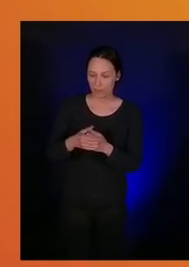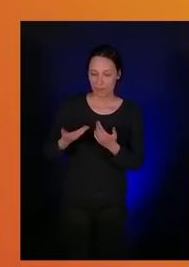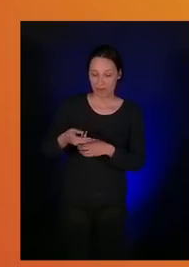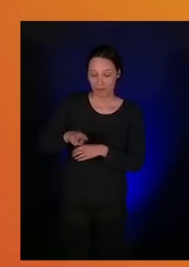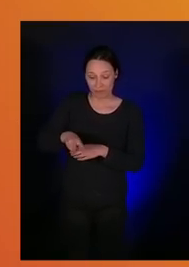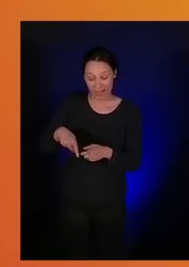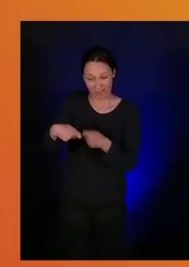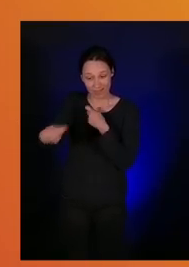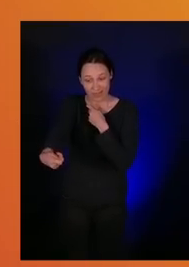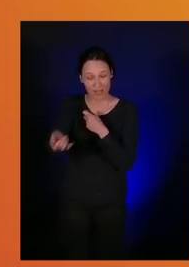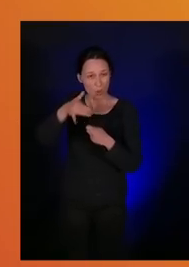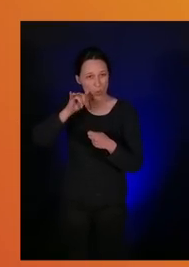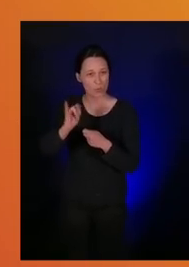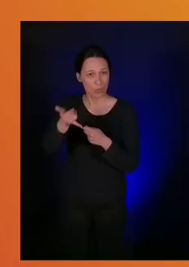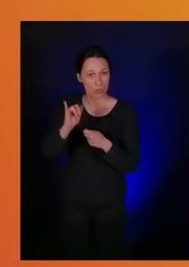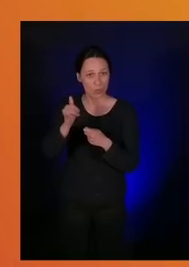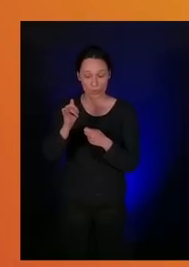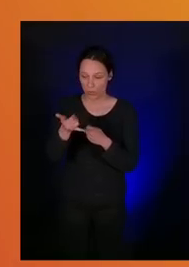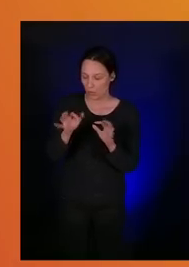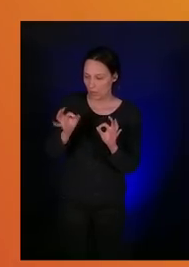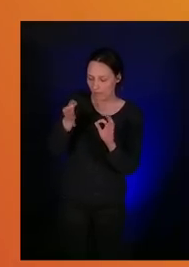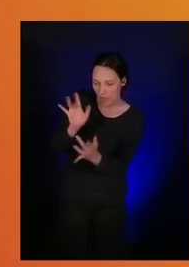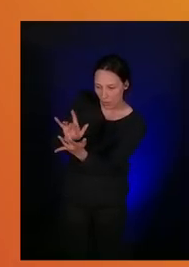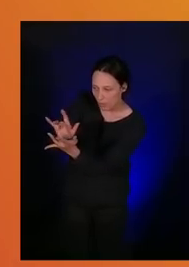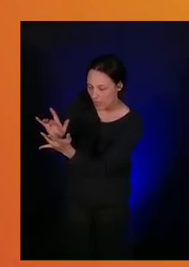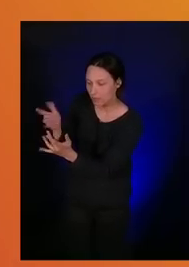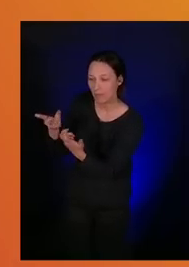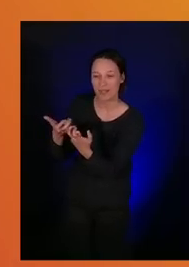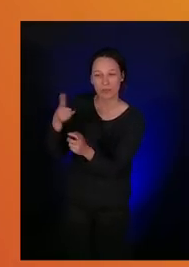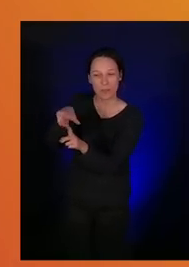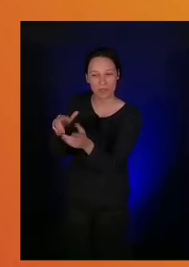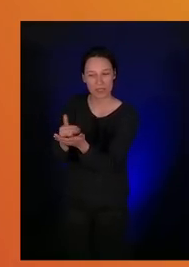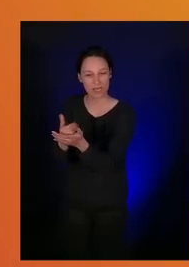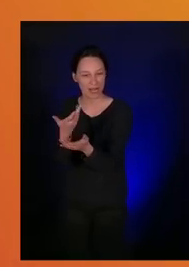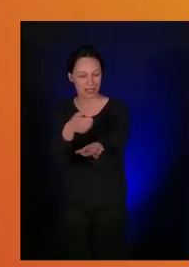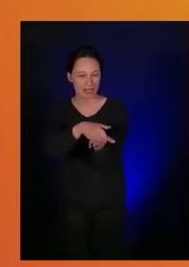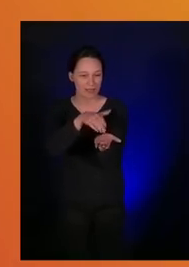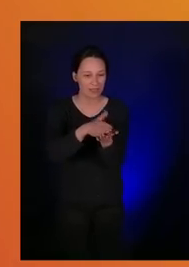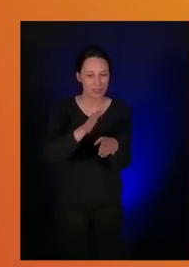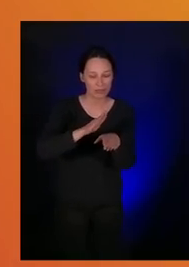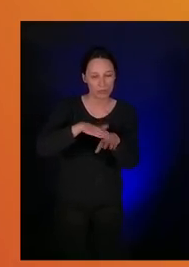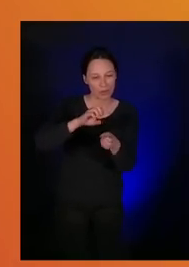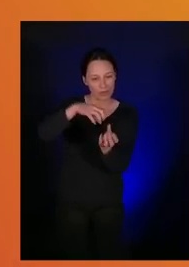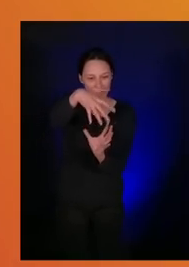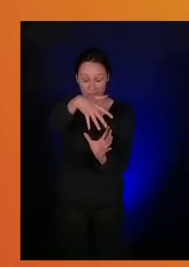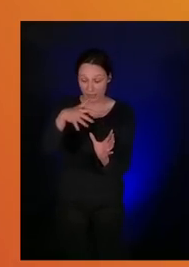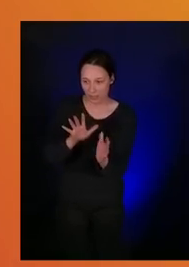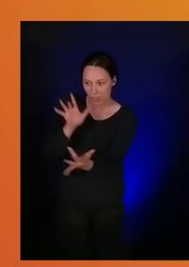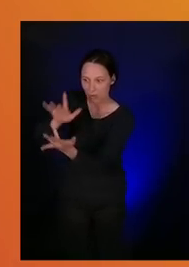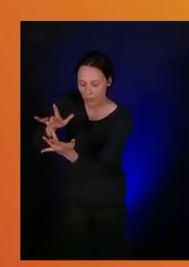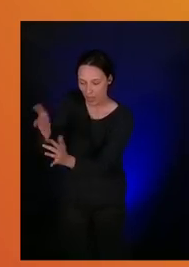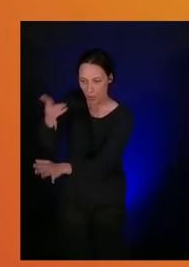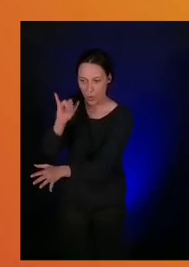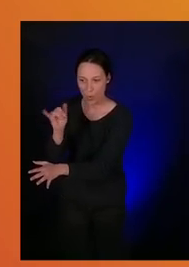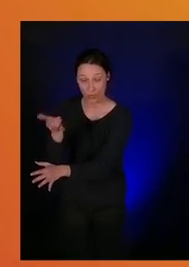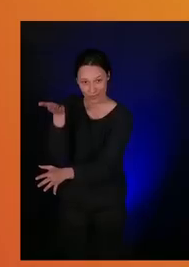très long, pour contacter les salariés qui adhèrent en ligne. C'est tout cela qui pose problème et qu'il faut régler bien plus que nos